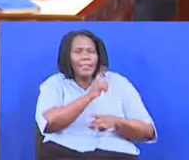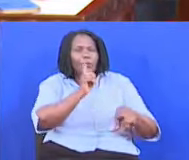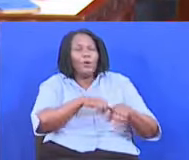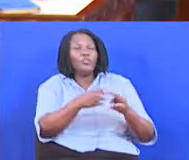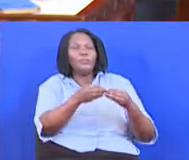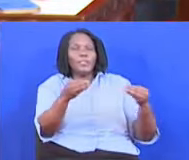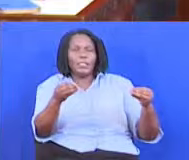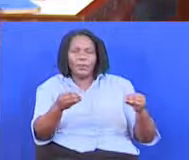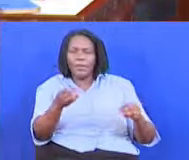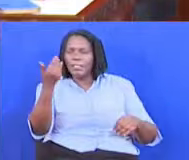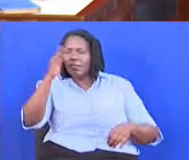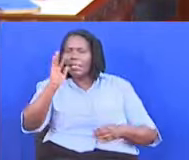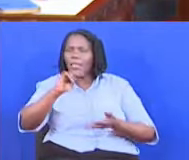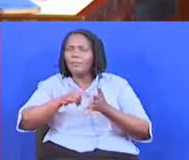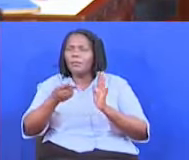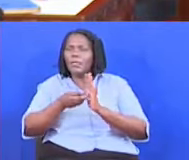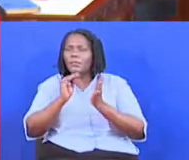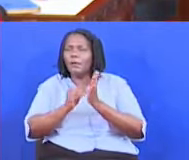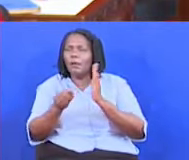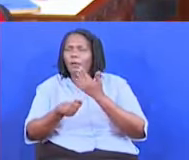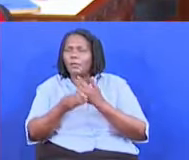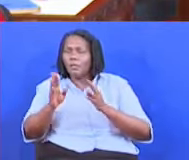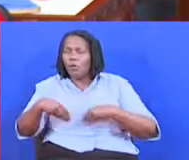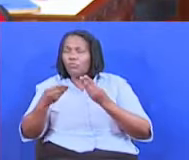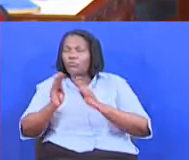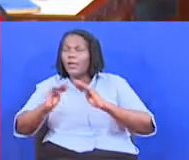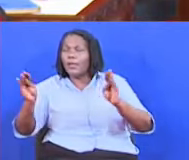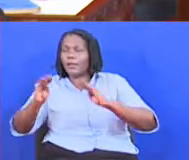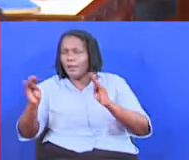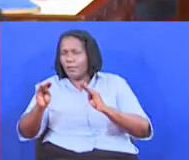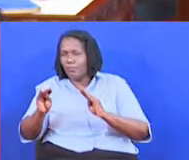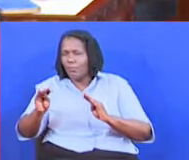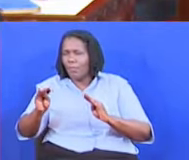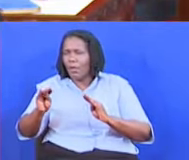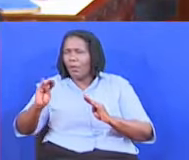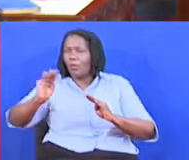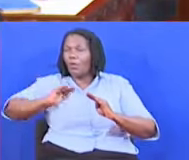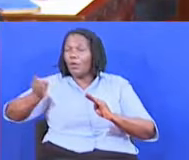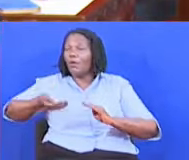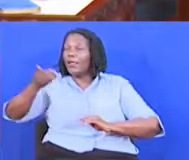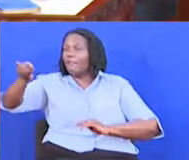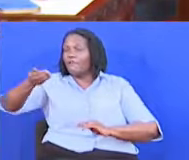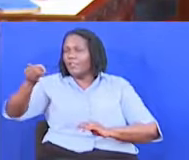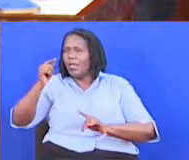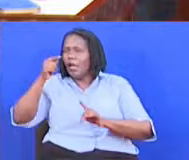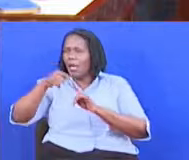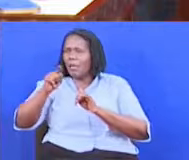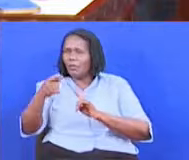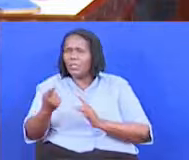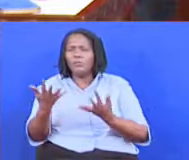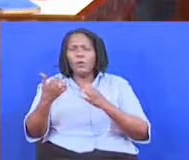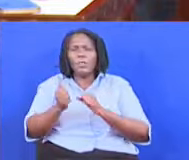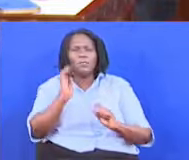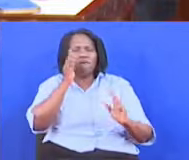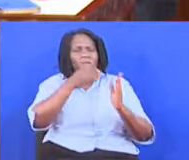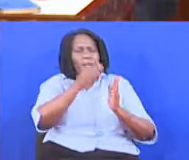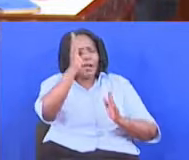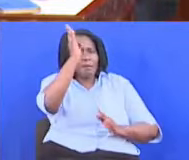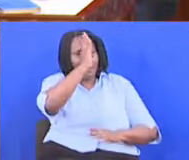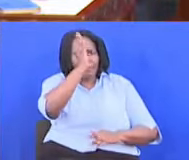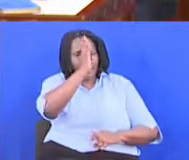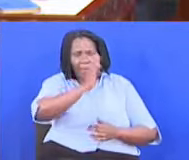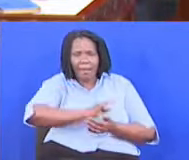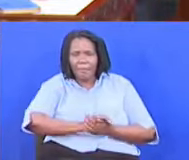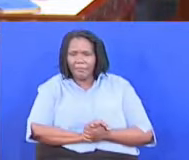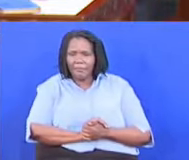ya kutosha iwafikie wanawake wengi ambao wako vijijini ili waweze kutibiwa magonjwa haya kwa